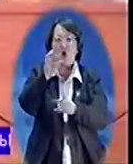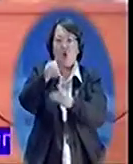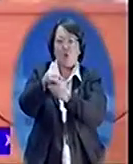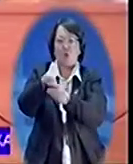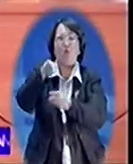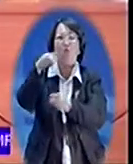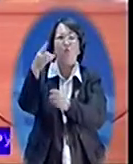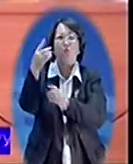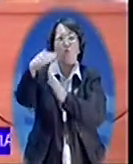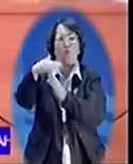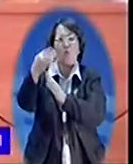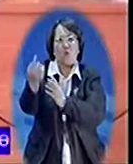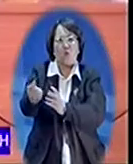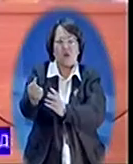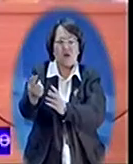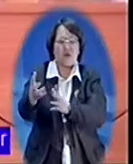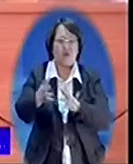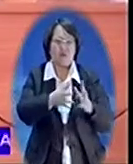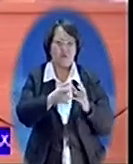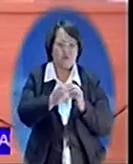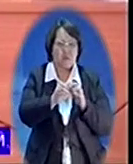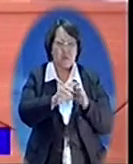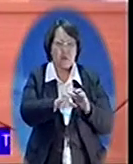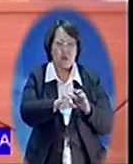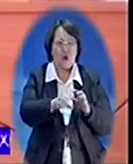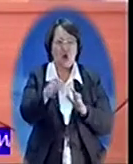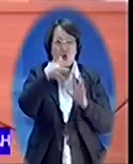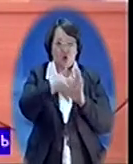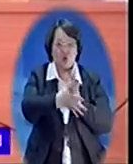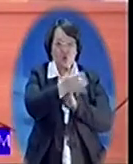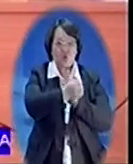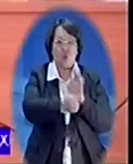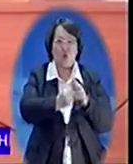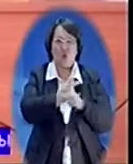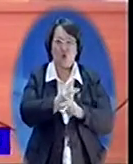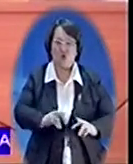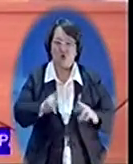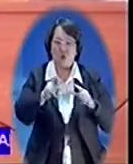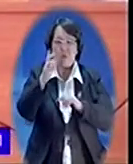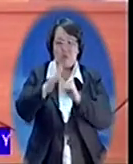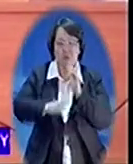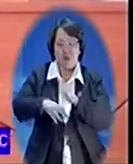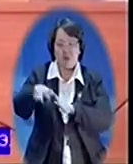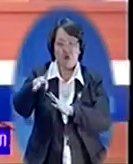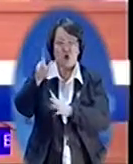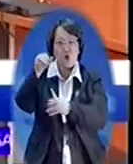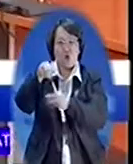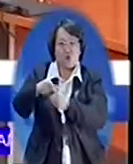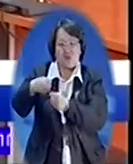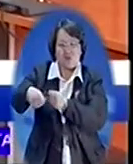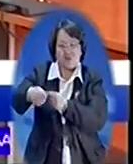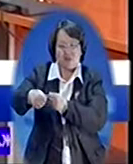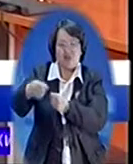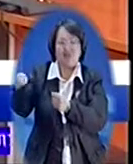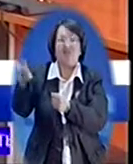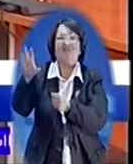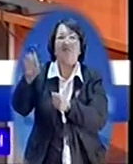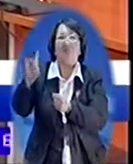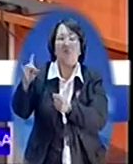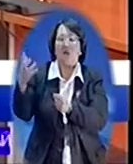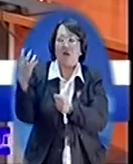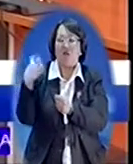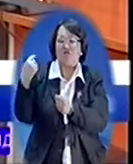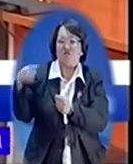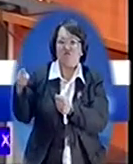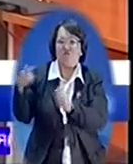зарцаасан. Цаашдаа төсвийн хуульд өөрчлөлт оруулж, тухайн барилга байгууламжуудын хөрөнгө оруулалтын зардлыг харьяалагдах салбарын сайдуудын